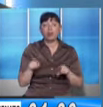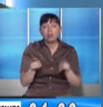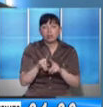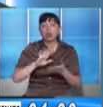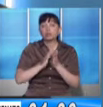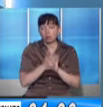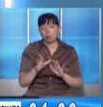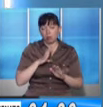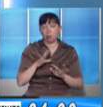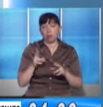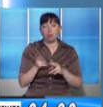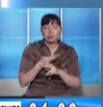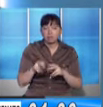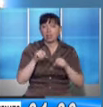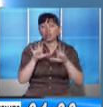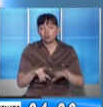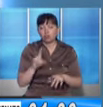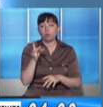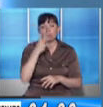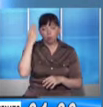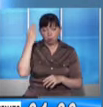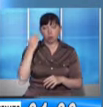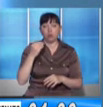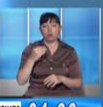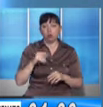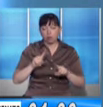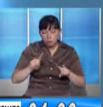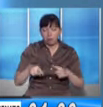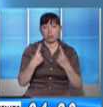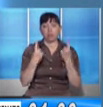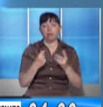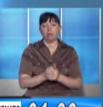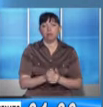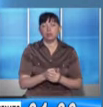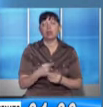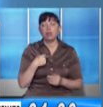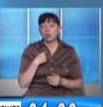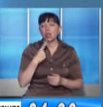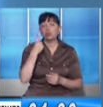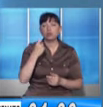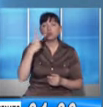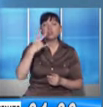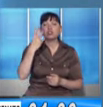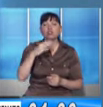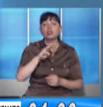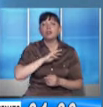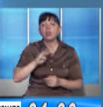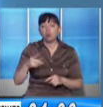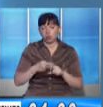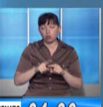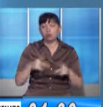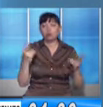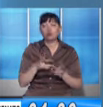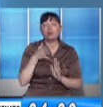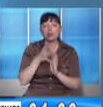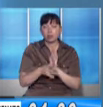situație să fie rezolvată, iar Republica Moldova să revină pe făgașul normalității. Sunt 124 de milioane pe care va trebui să